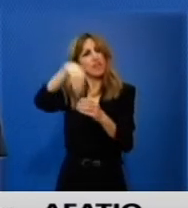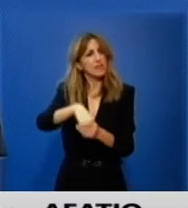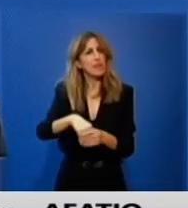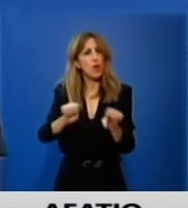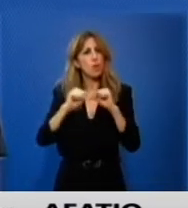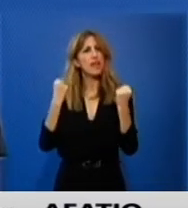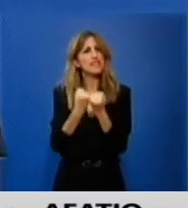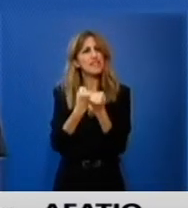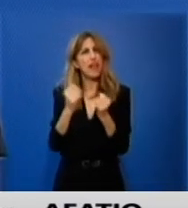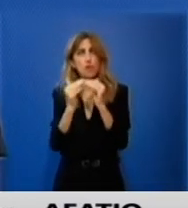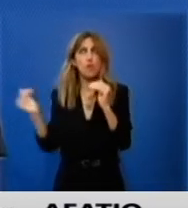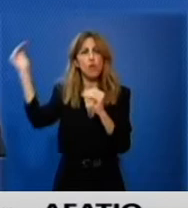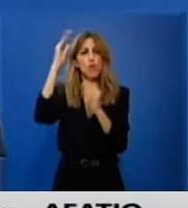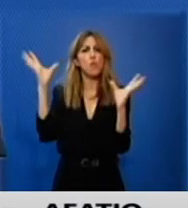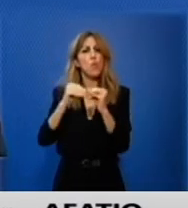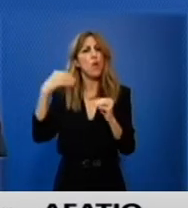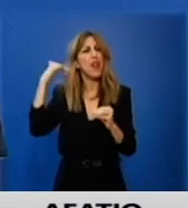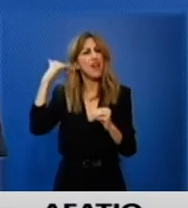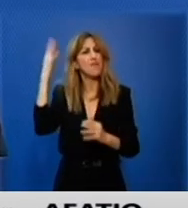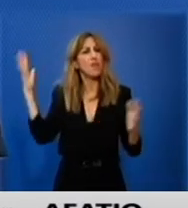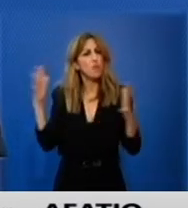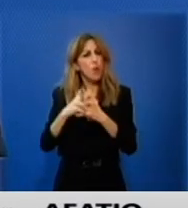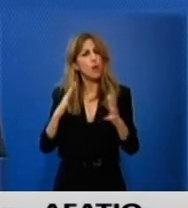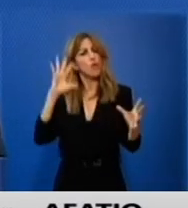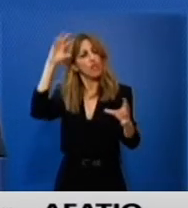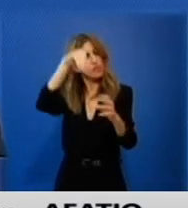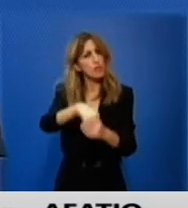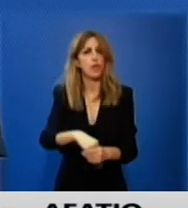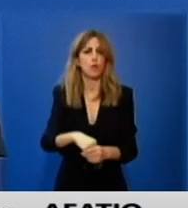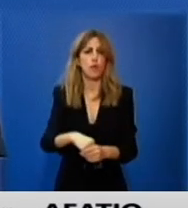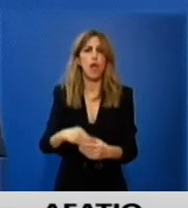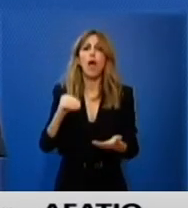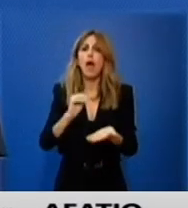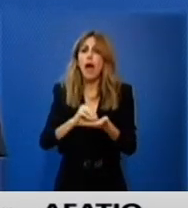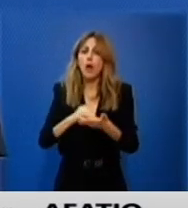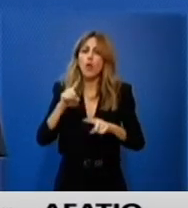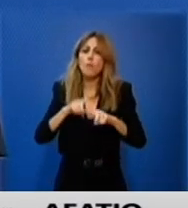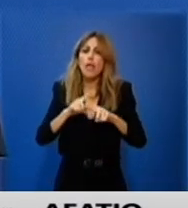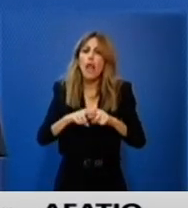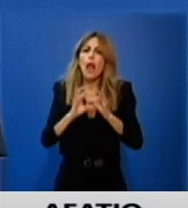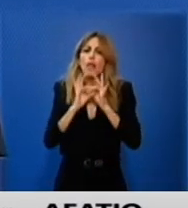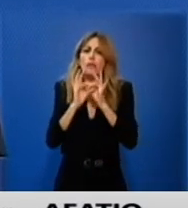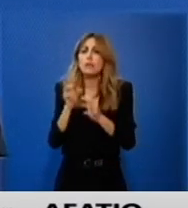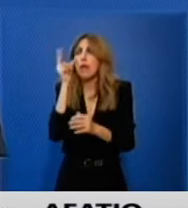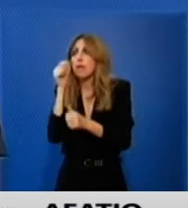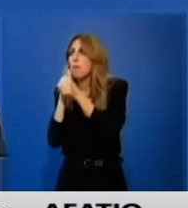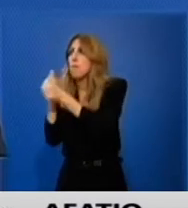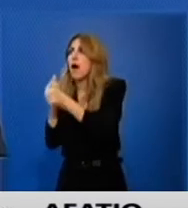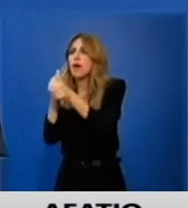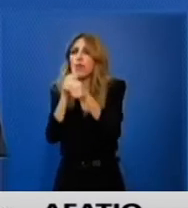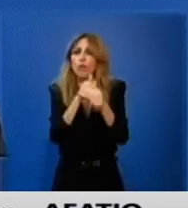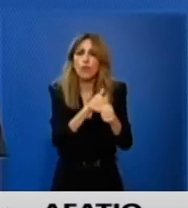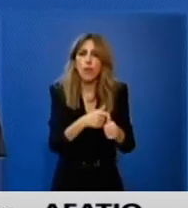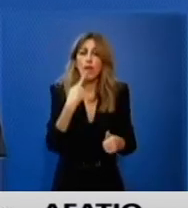συμμετάσχουμε, αλλά παράλληλα προχωρούμε την παρουσία της χώρας σε όλα τα επίπεδα, γιατί επαναλαμβάνω, η πολιτική λύση στη